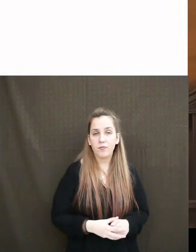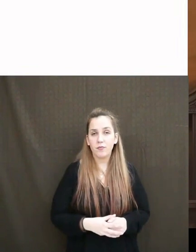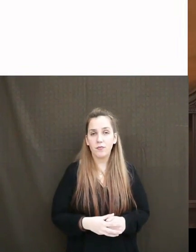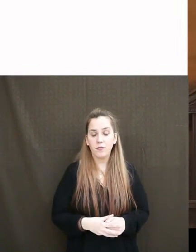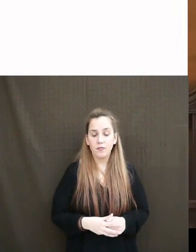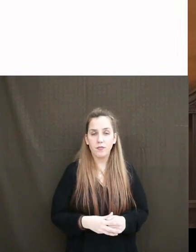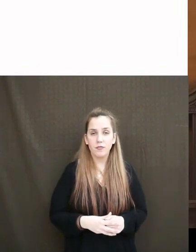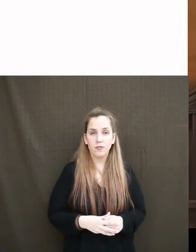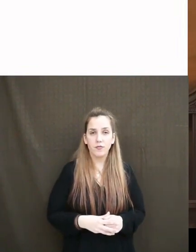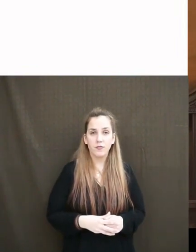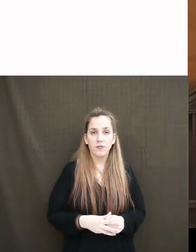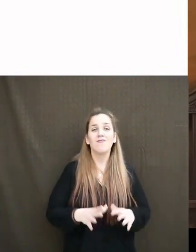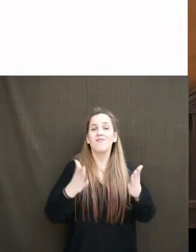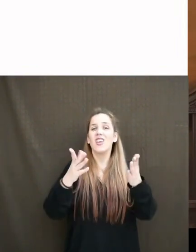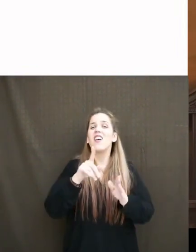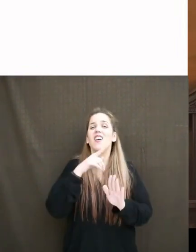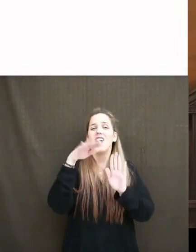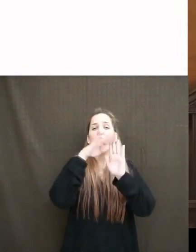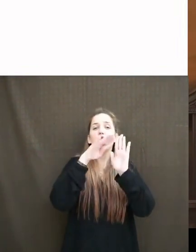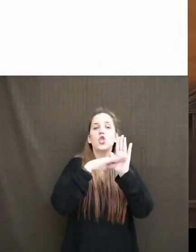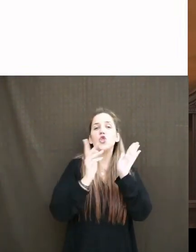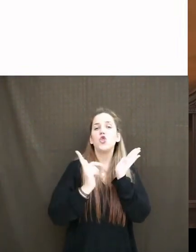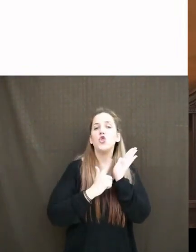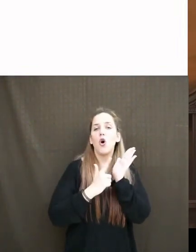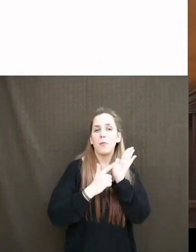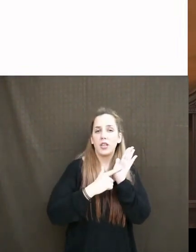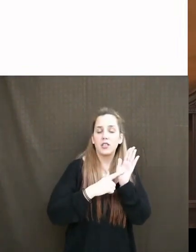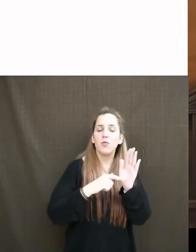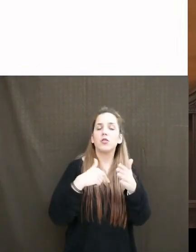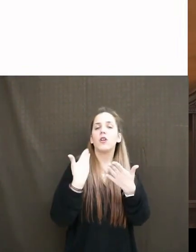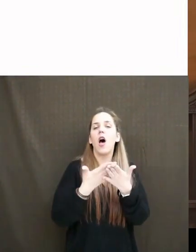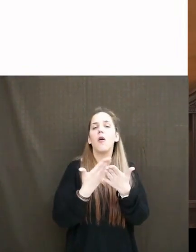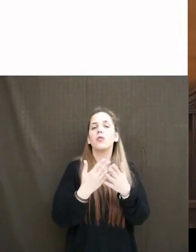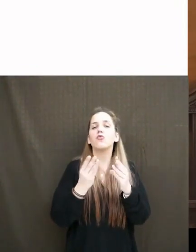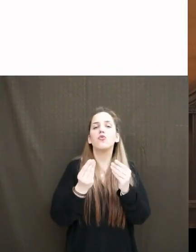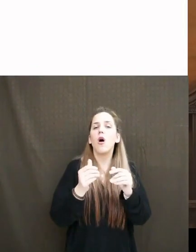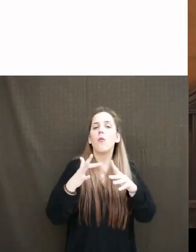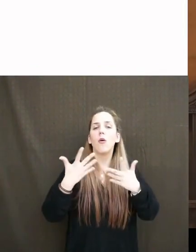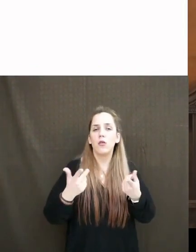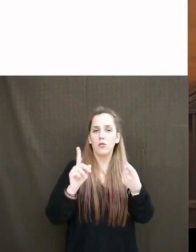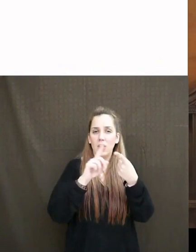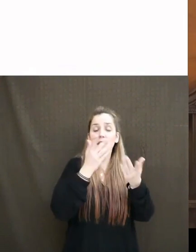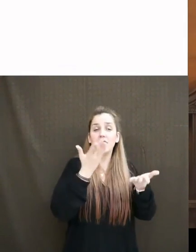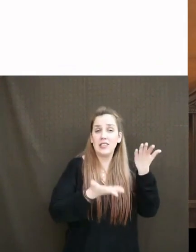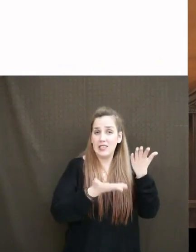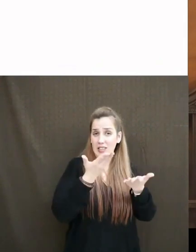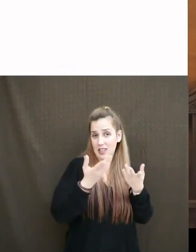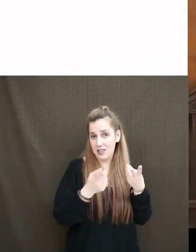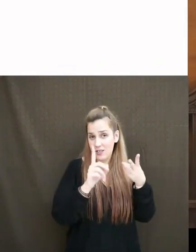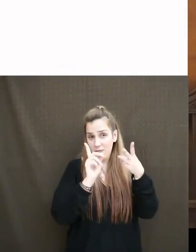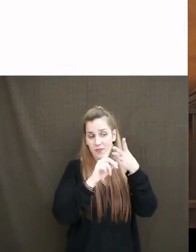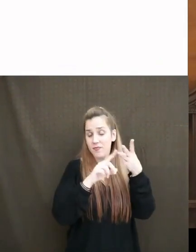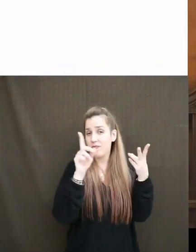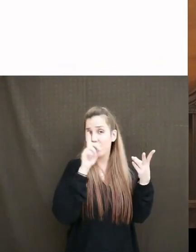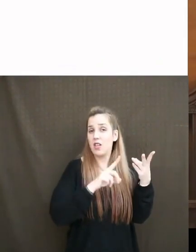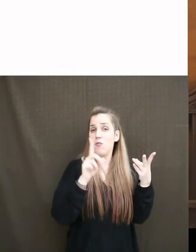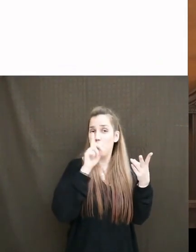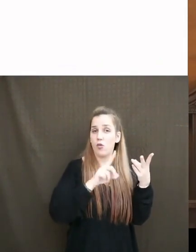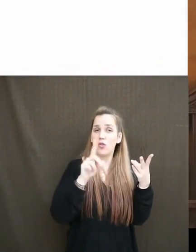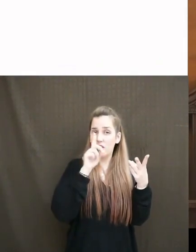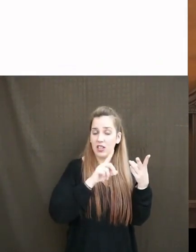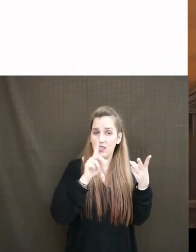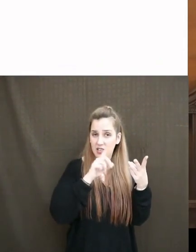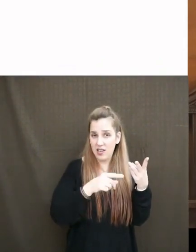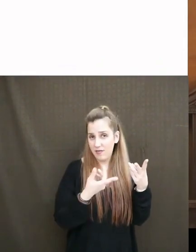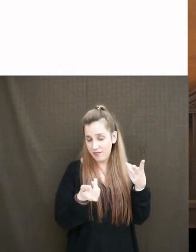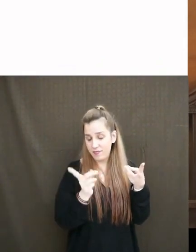τους ανθρώπους με το αν κάνουν ό,τι κάνεις εσύ, με την υποκρισία, γιατί στην πραγματικότητα λατρεύεις ένα κατασκεύασμα, όχι το